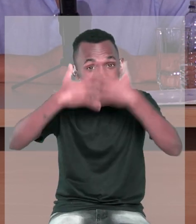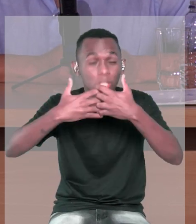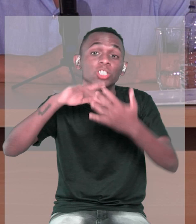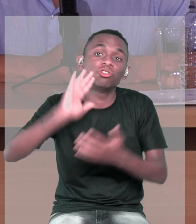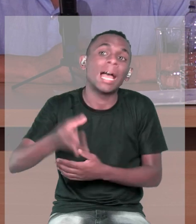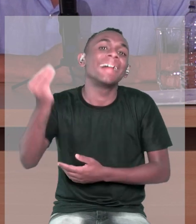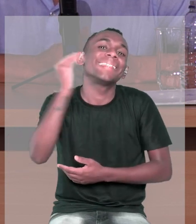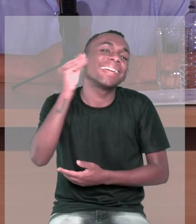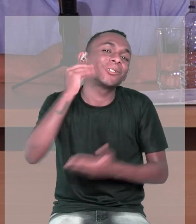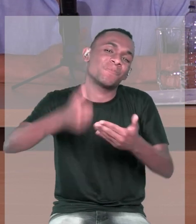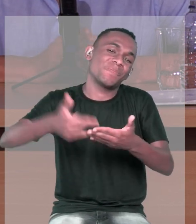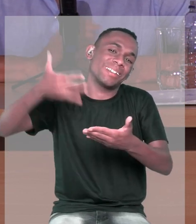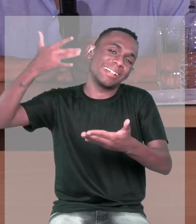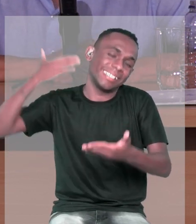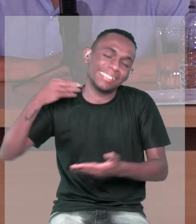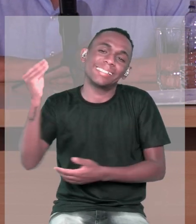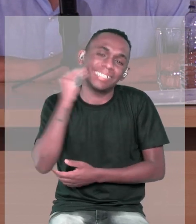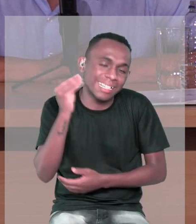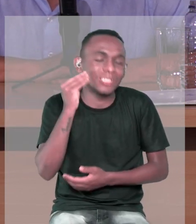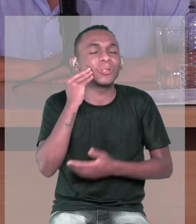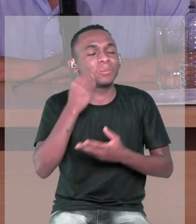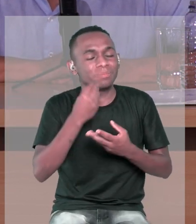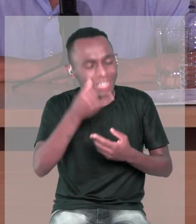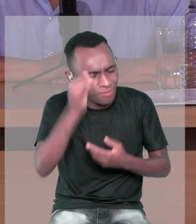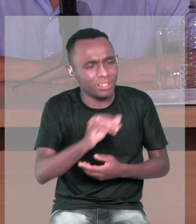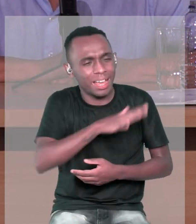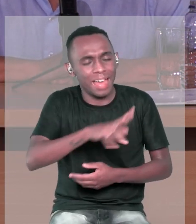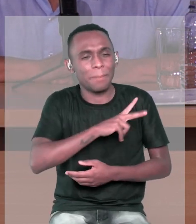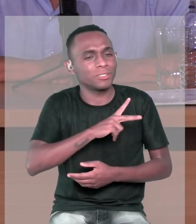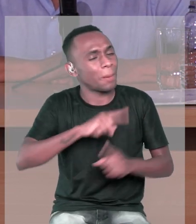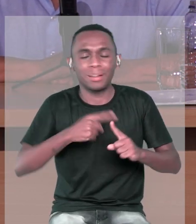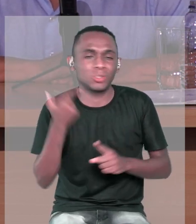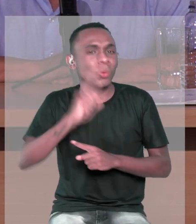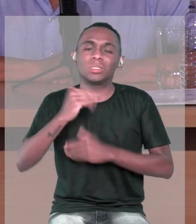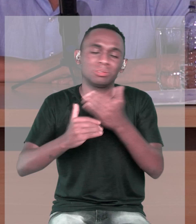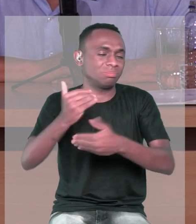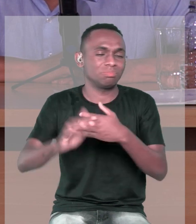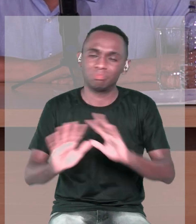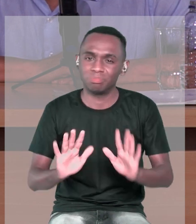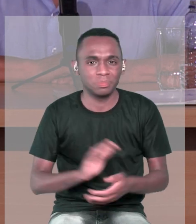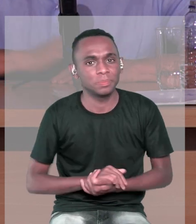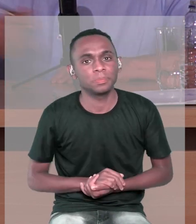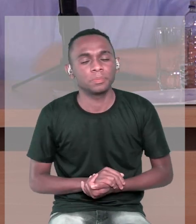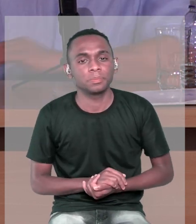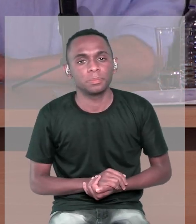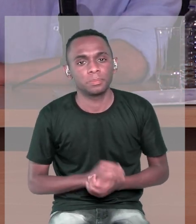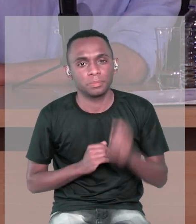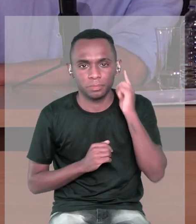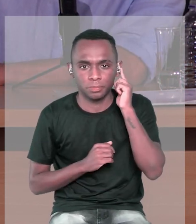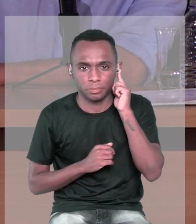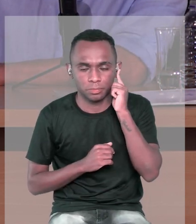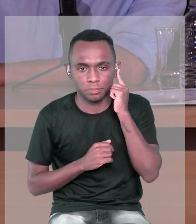já tentou-se acabar com ela et qui n'en deu certo. C'est pour ça que je dis il